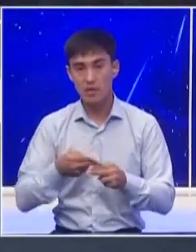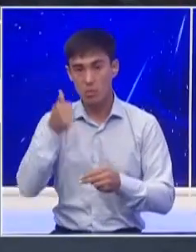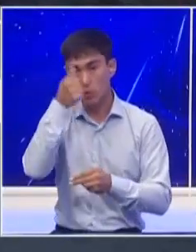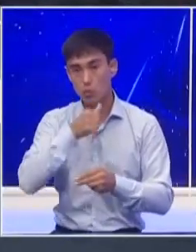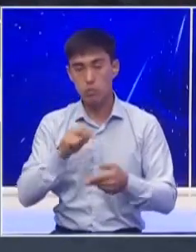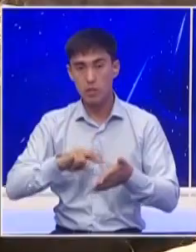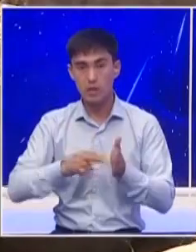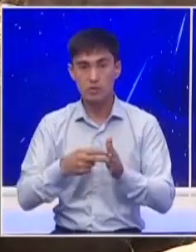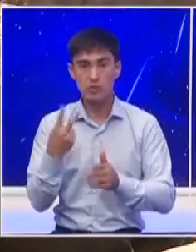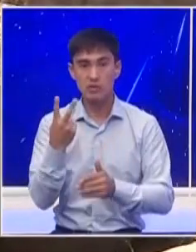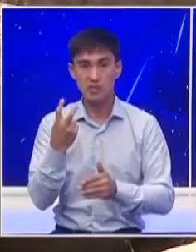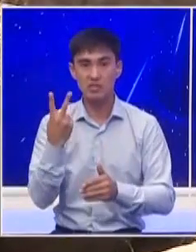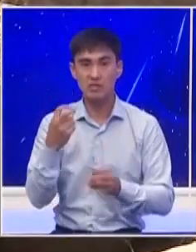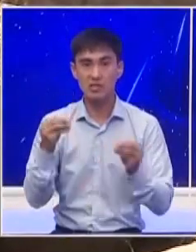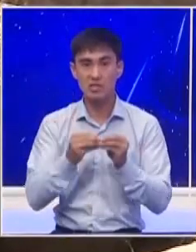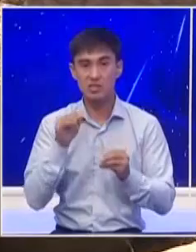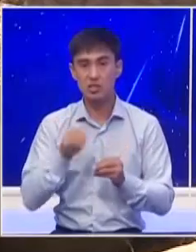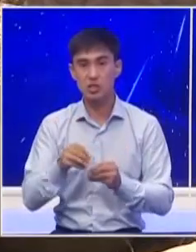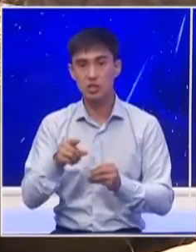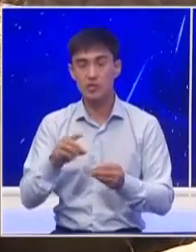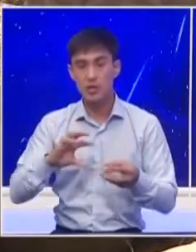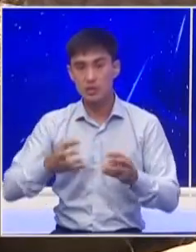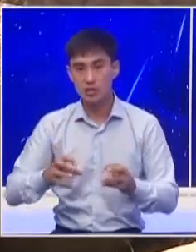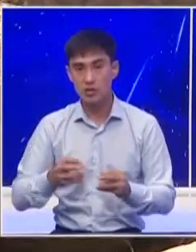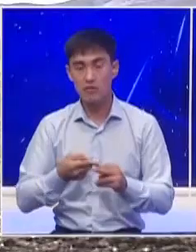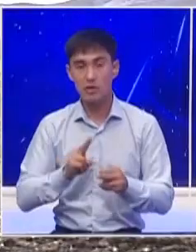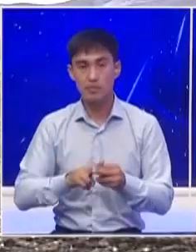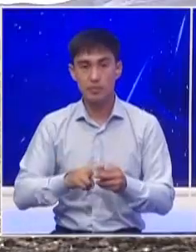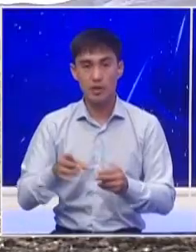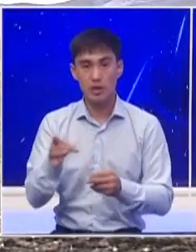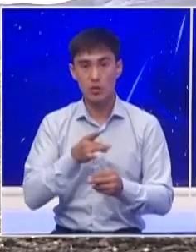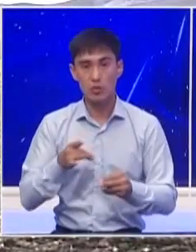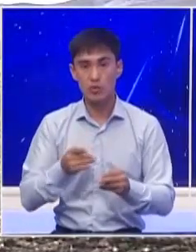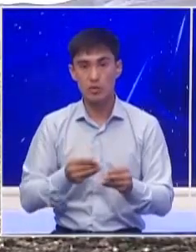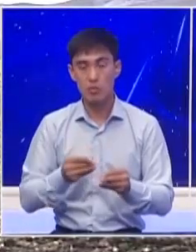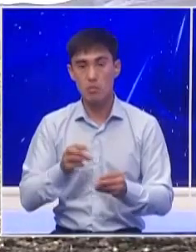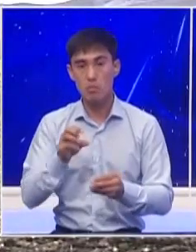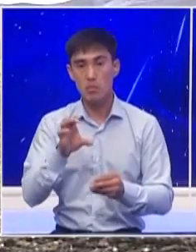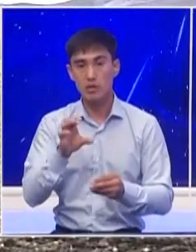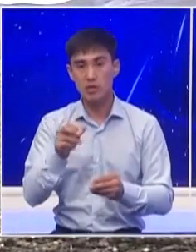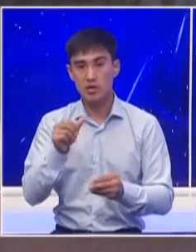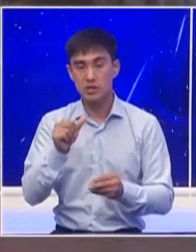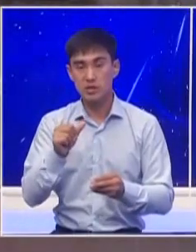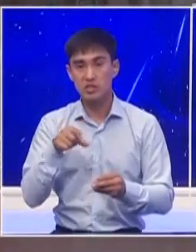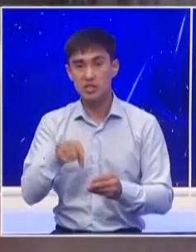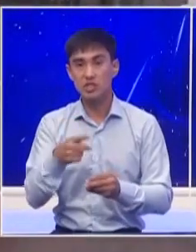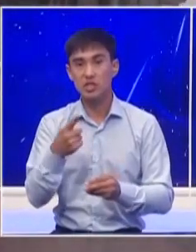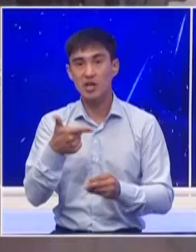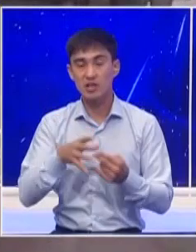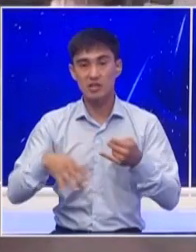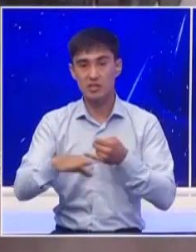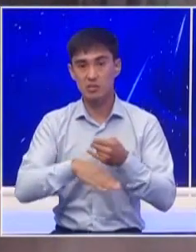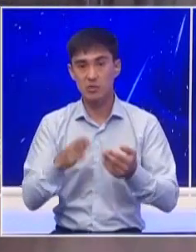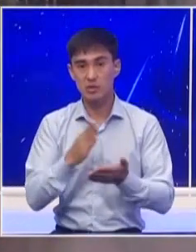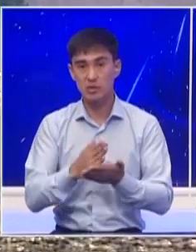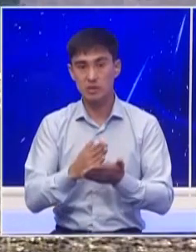принять 200-210 тысяч тонн сладкого корнеплода. Для этого в районе под свеклу отведено 1200 гектаров земли. Впрочем, сырье сюда